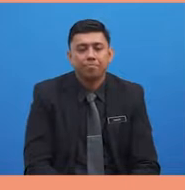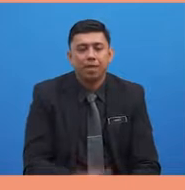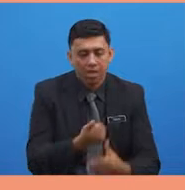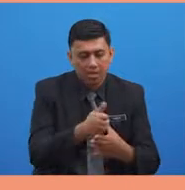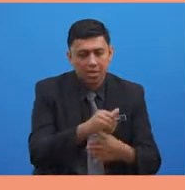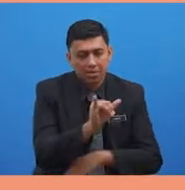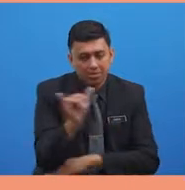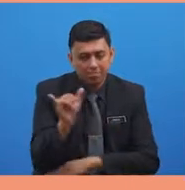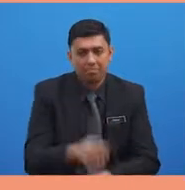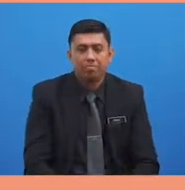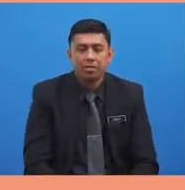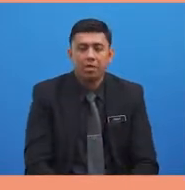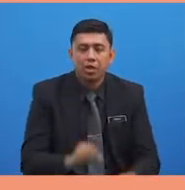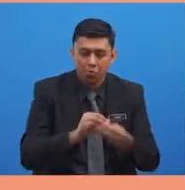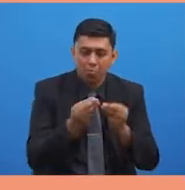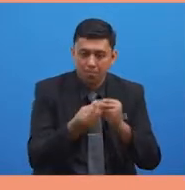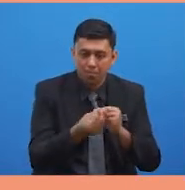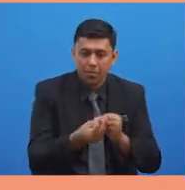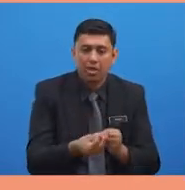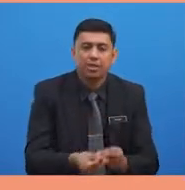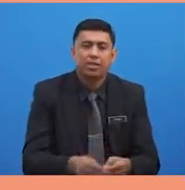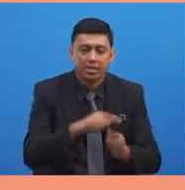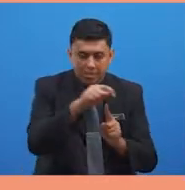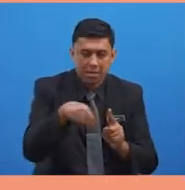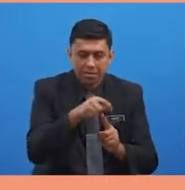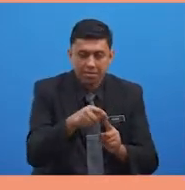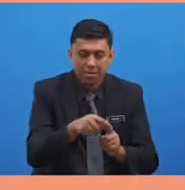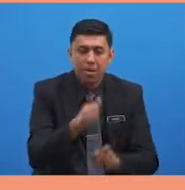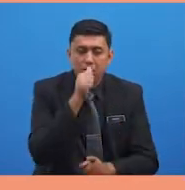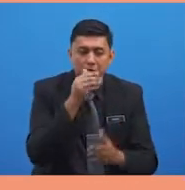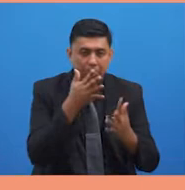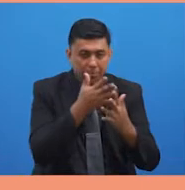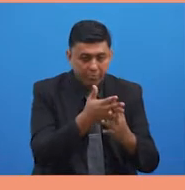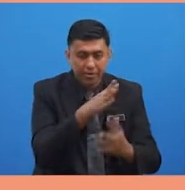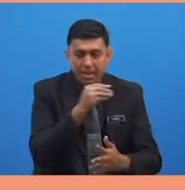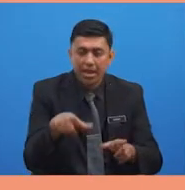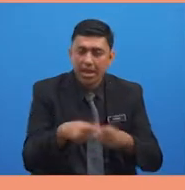Antaranya ialah number, date, password dan lain-lain.